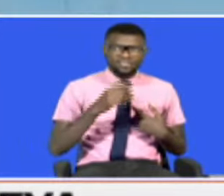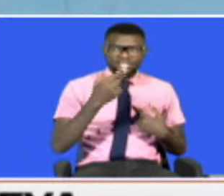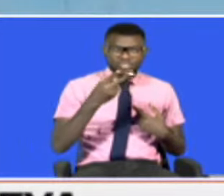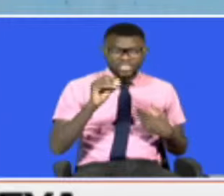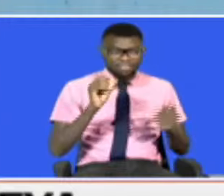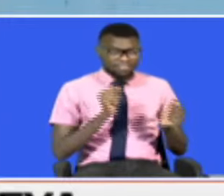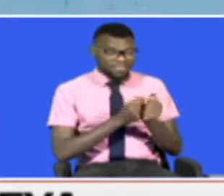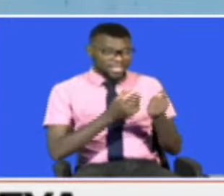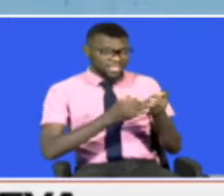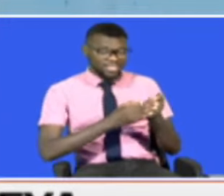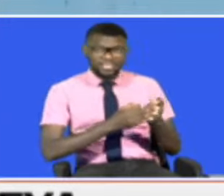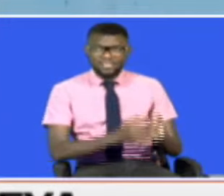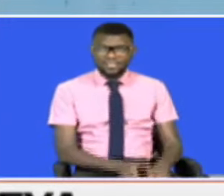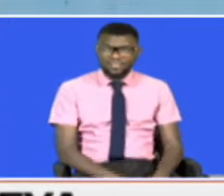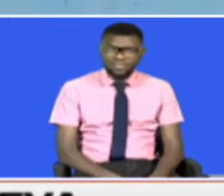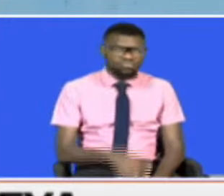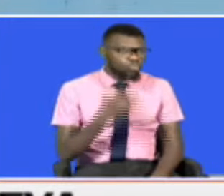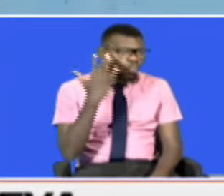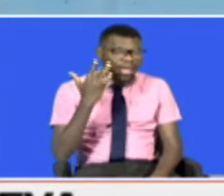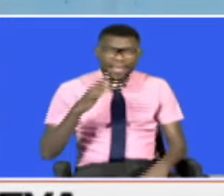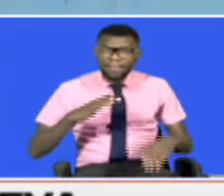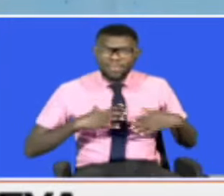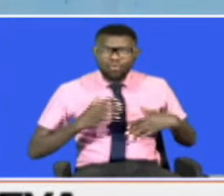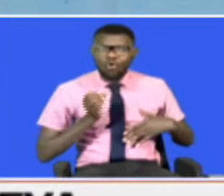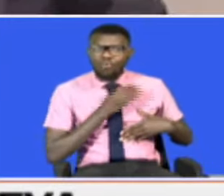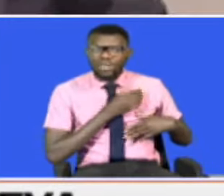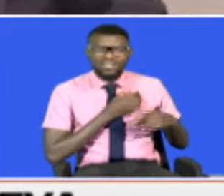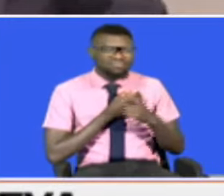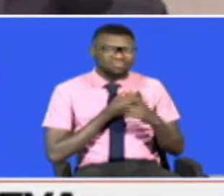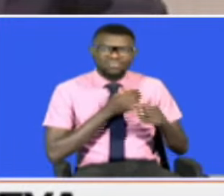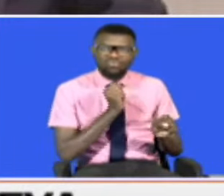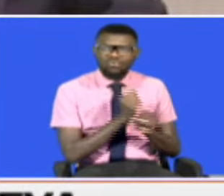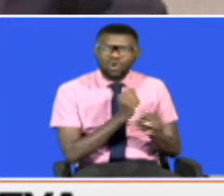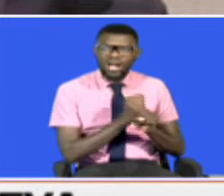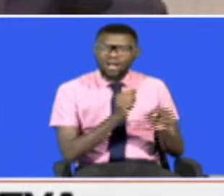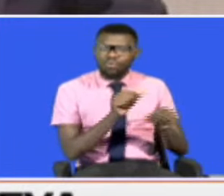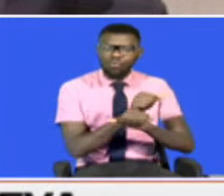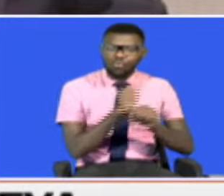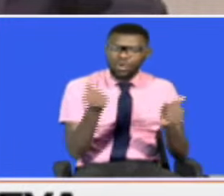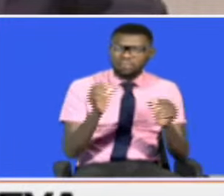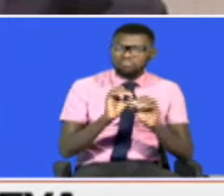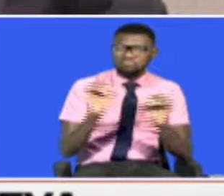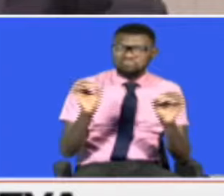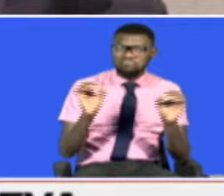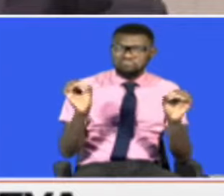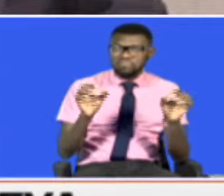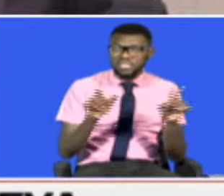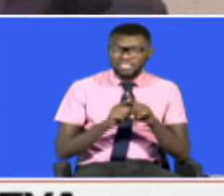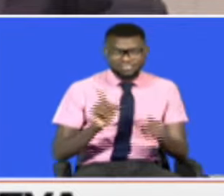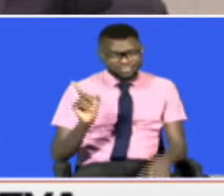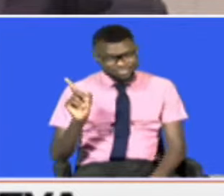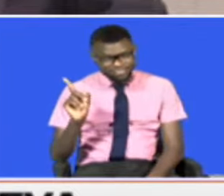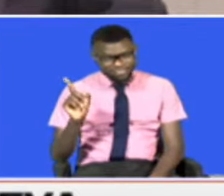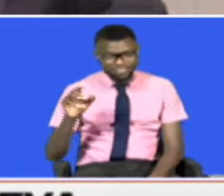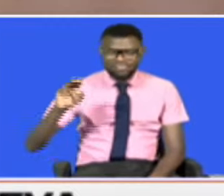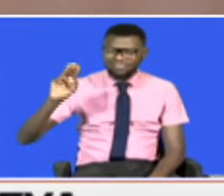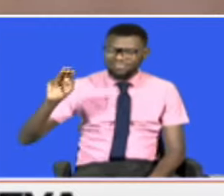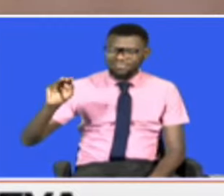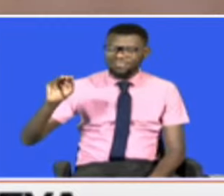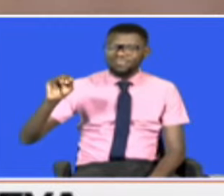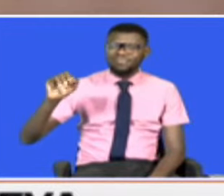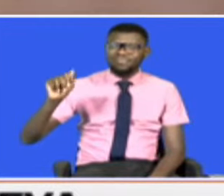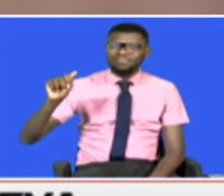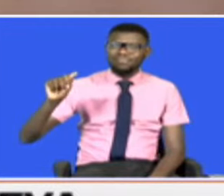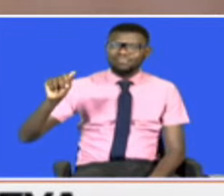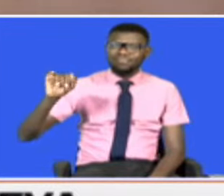2018 kufuatia tuhuma za utumizi mbaya wa mamlaka. Daktari Cleopa Mailu naye pia hatamu yake ilitikiswa